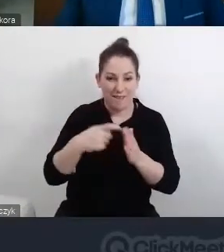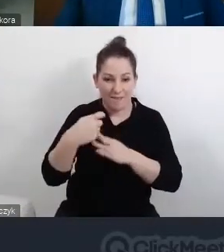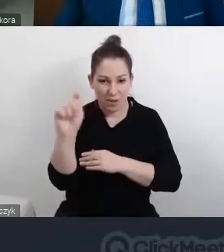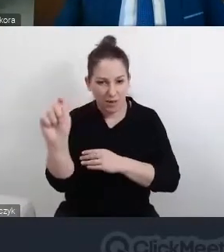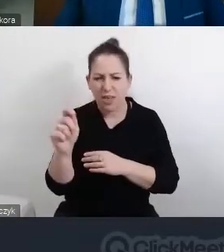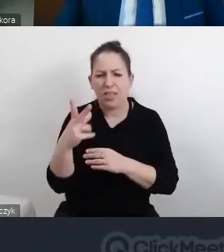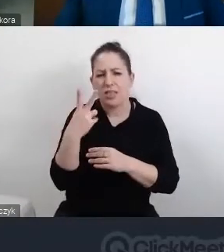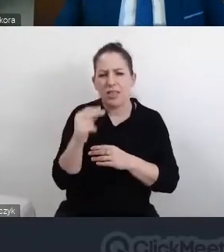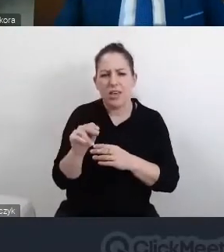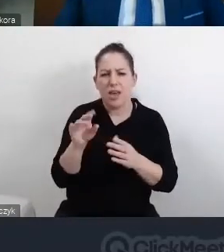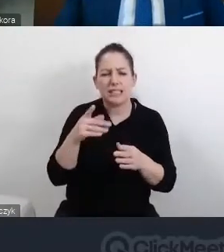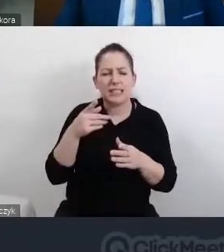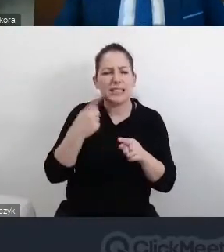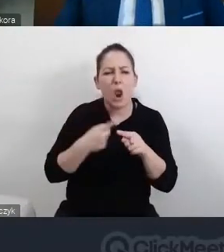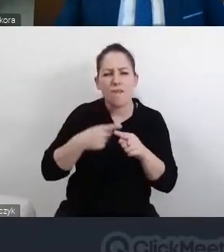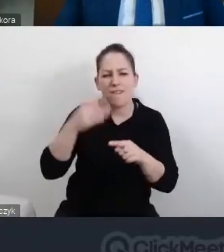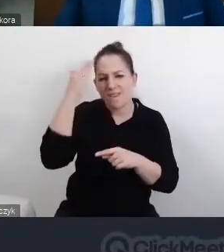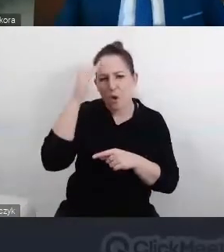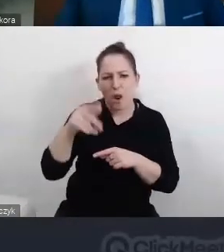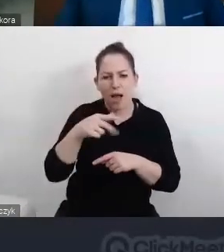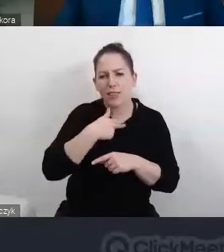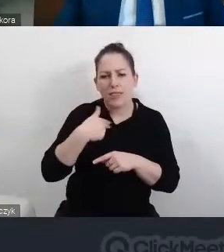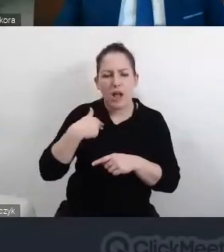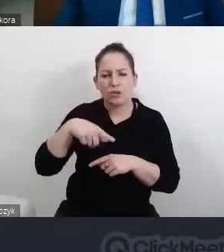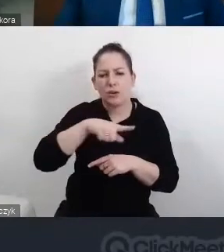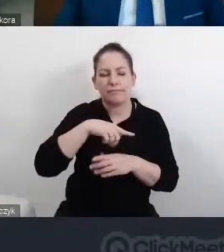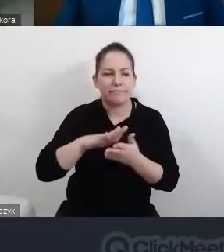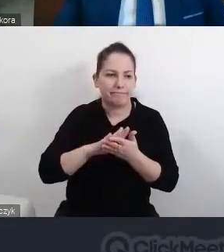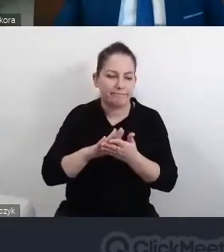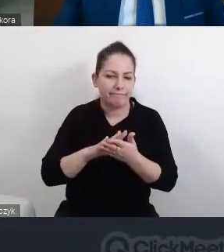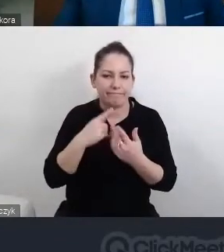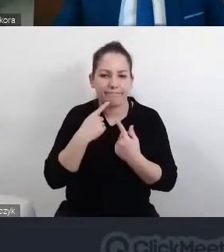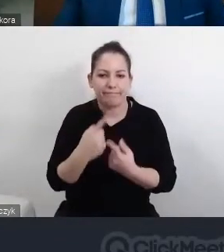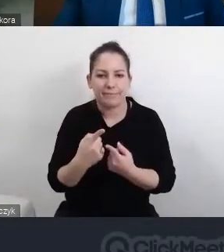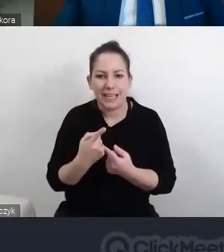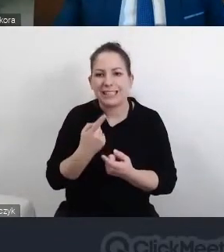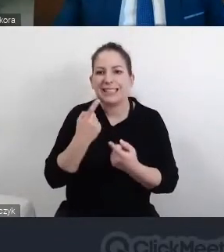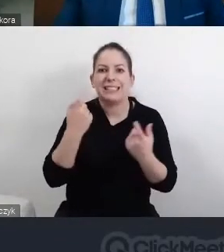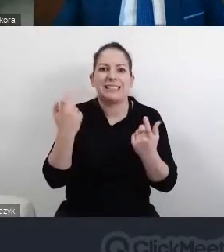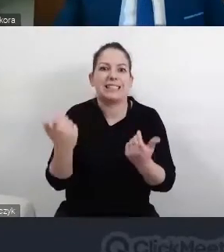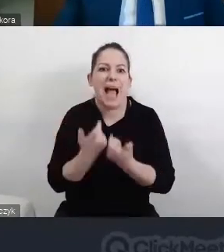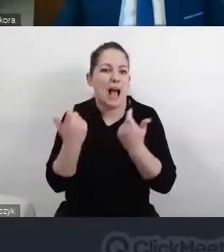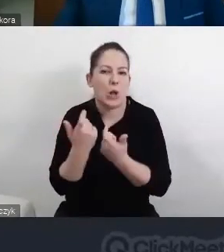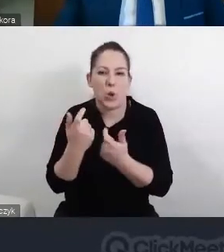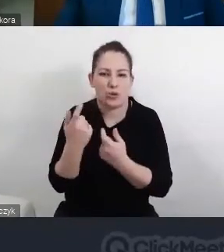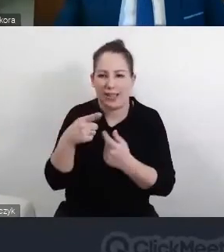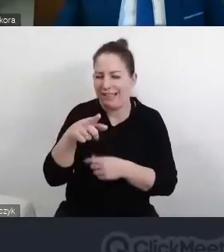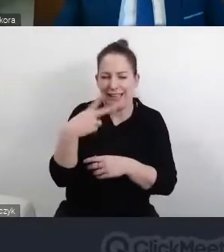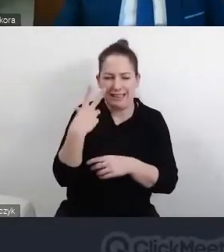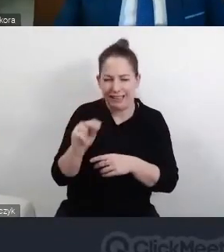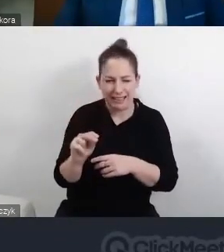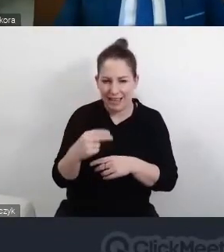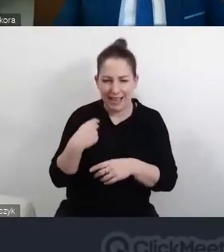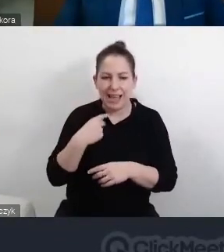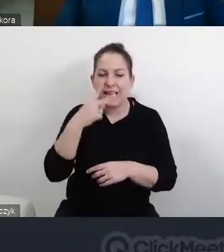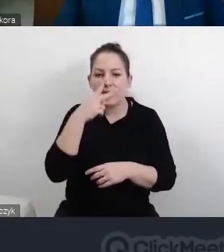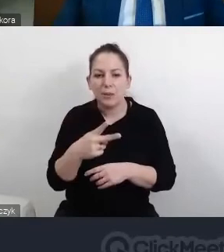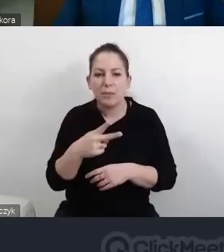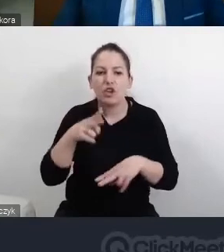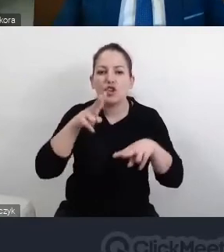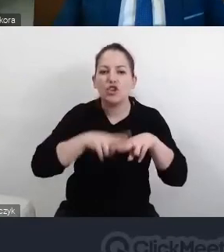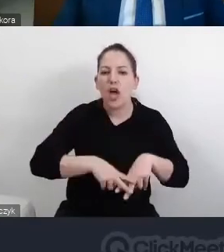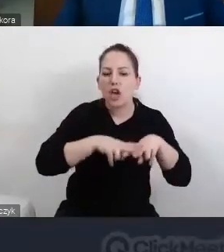akurat chyba Stalowa Wola jest naszym, przepraszam za stwierdzenie, zagrożeniem, ale bardziej tutaj widzimy Rzeszów